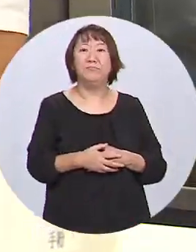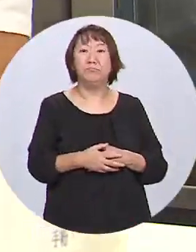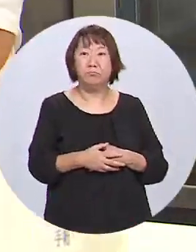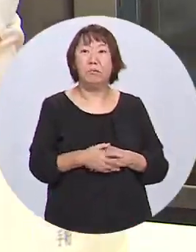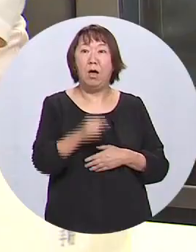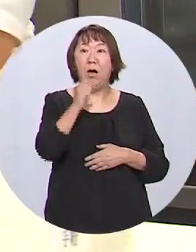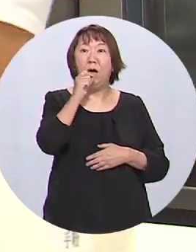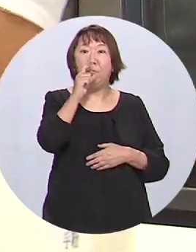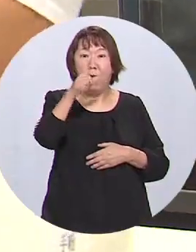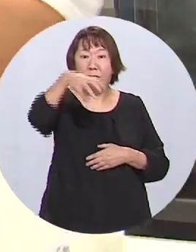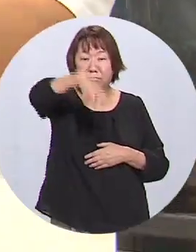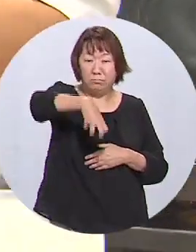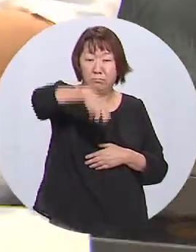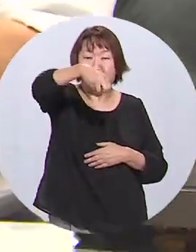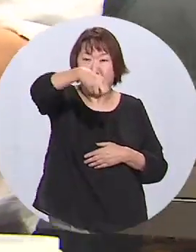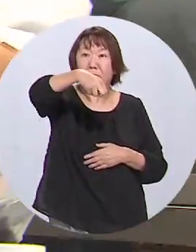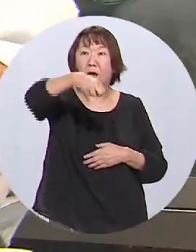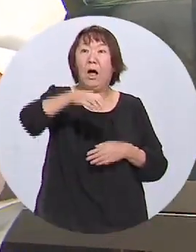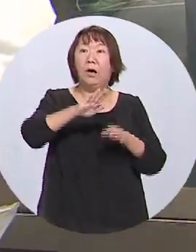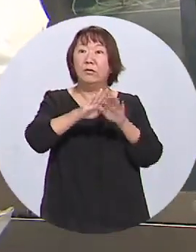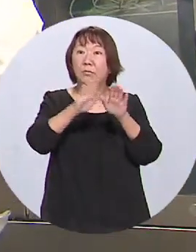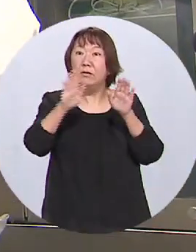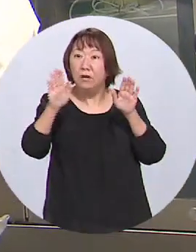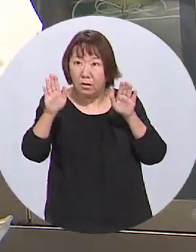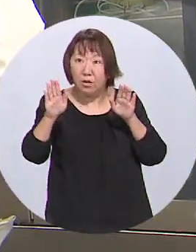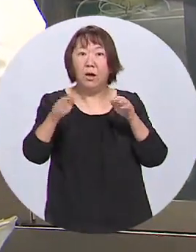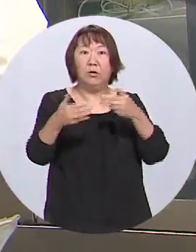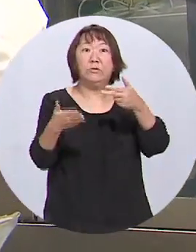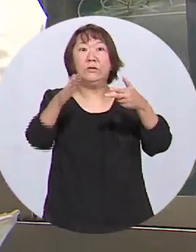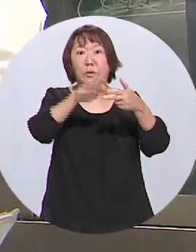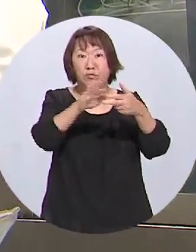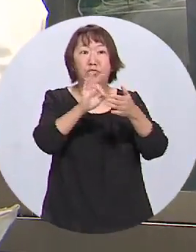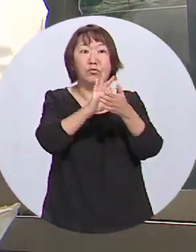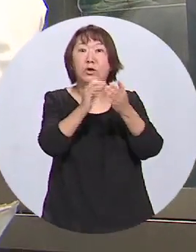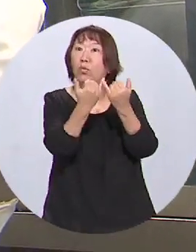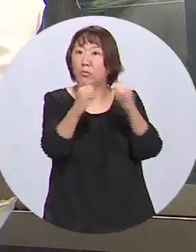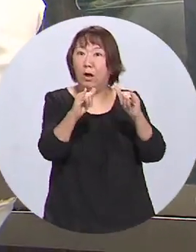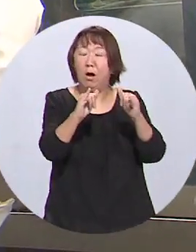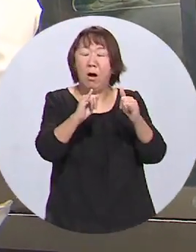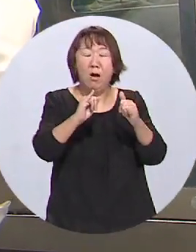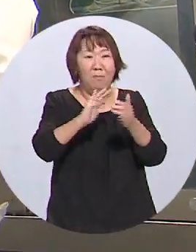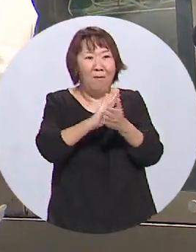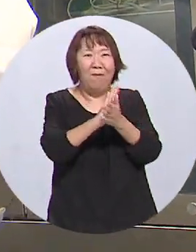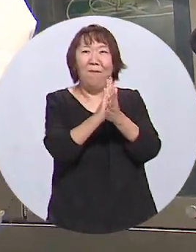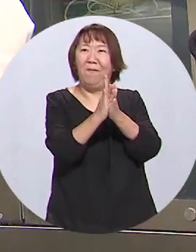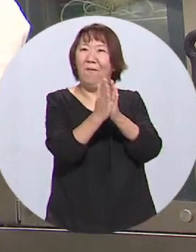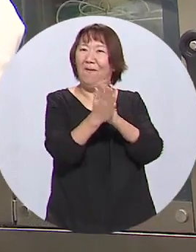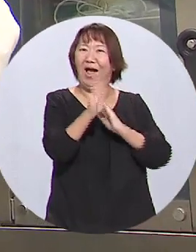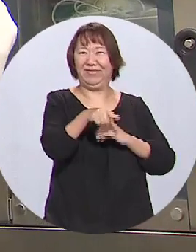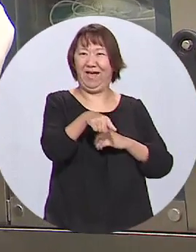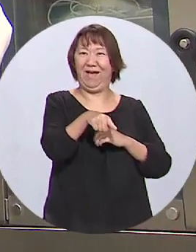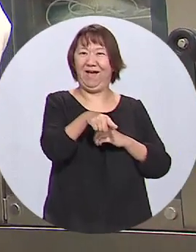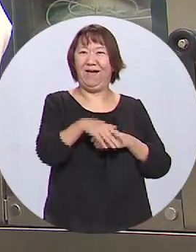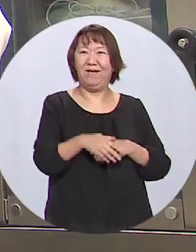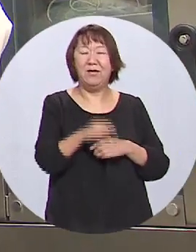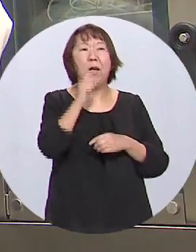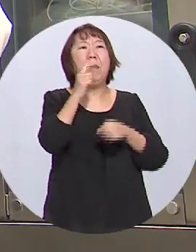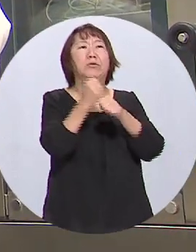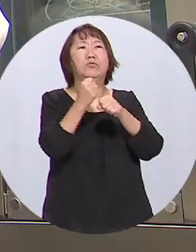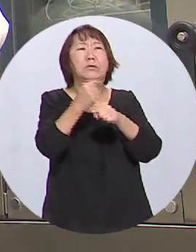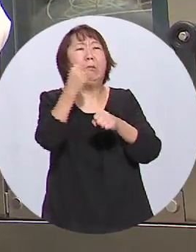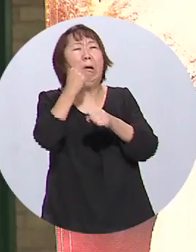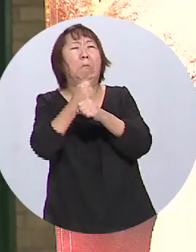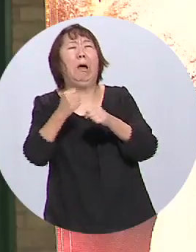パンキャッチャーが始まってからパンドノアの皆さんにも嬉しい変化があったようですよ。 パン作りができ